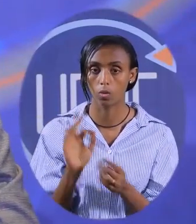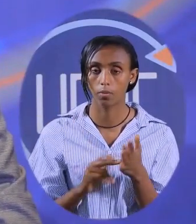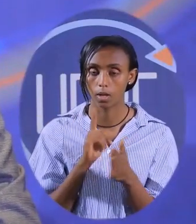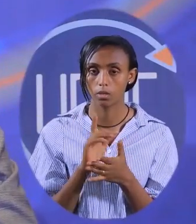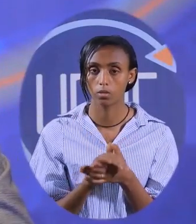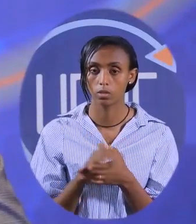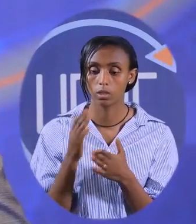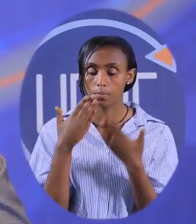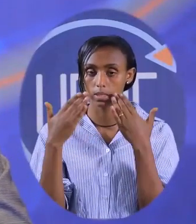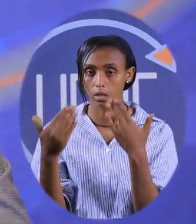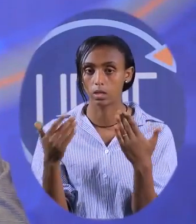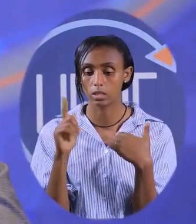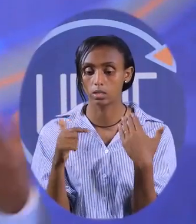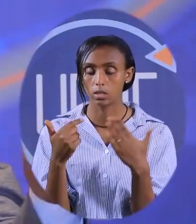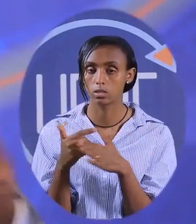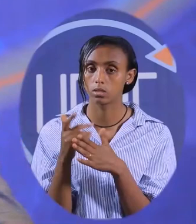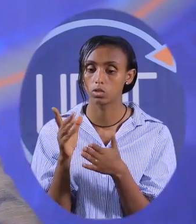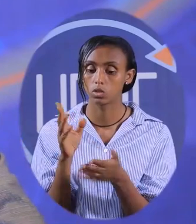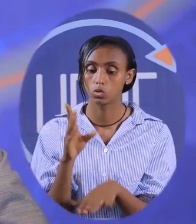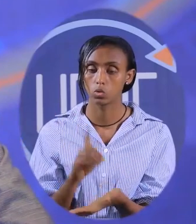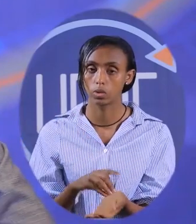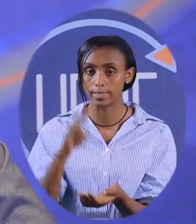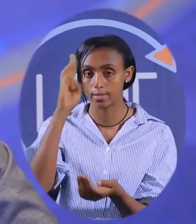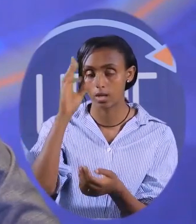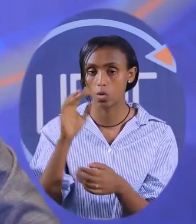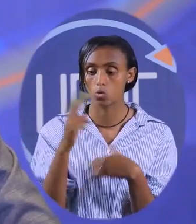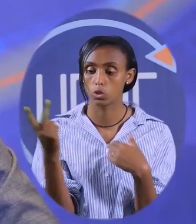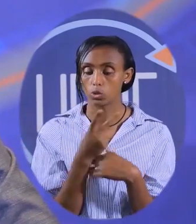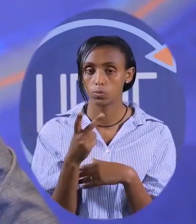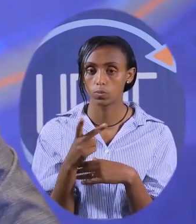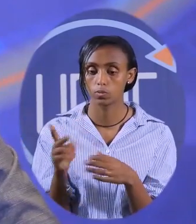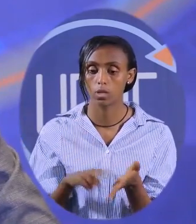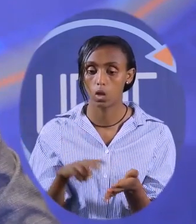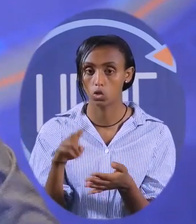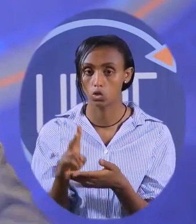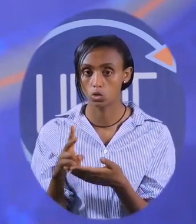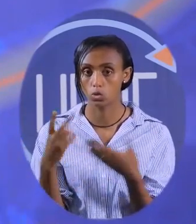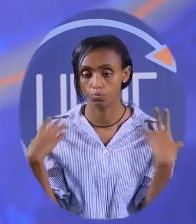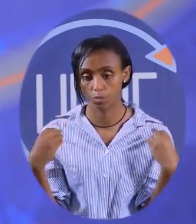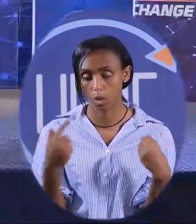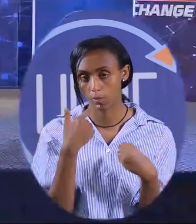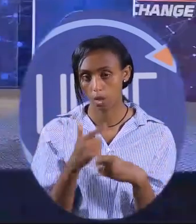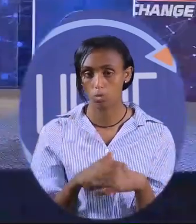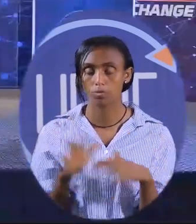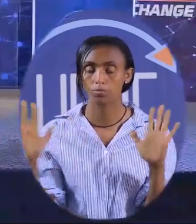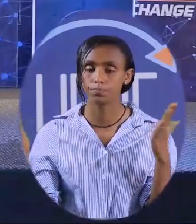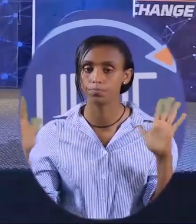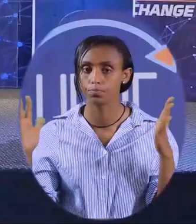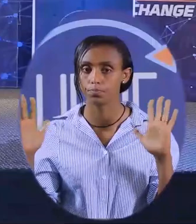ነው። እናመሰግናለን። ስለዚህ ዶክተር ሲሳይ እና አቶ ፈቃዱ ሁለቱም ተነስተው እጅ ይነሳሉ ማለት ነው።